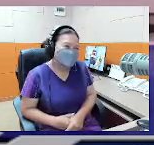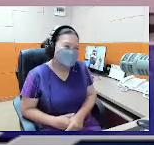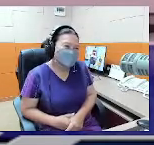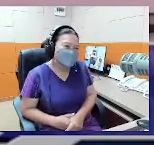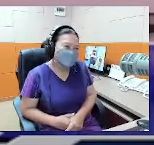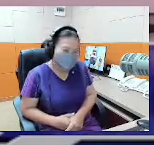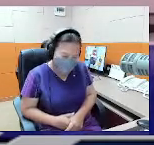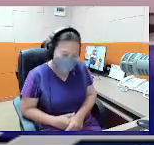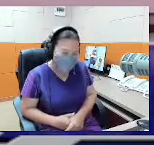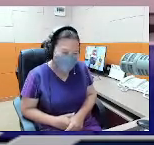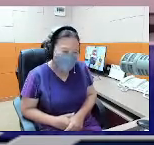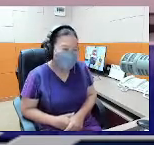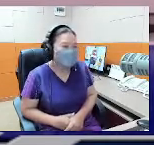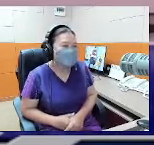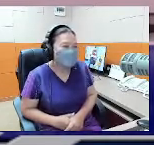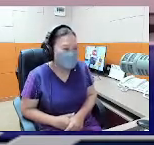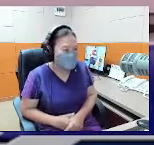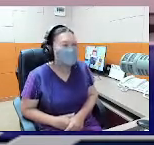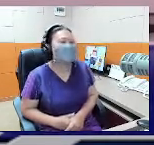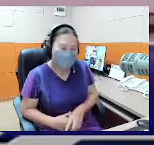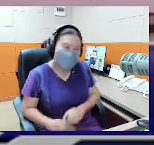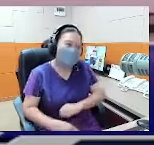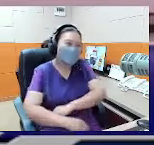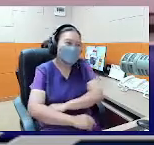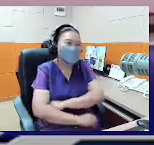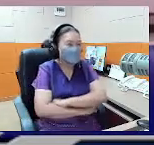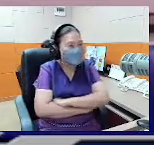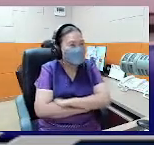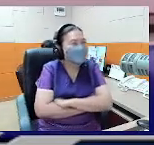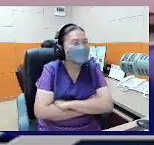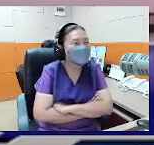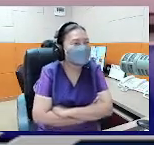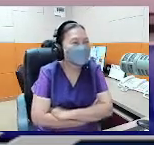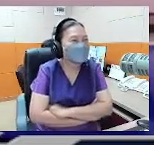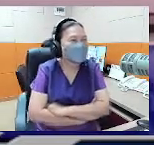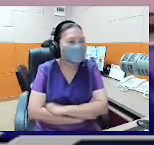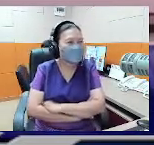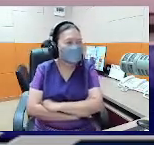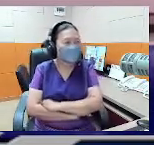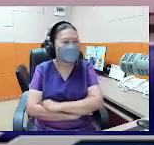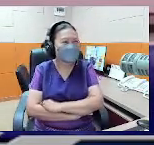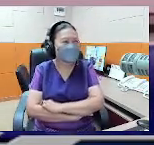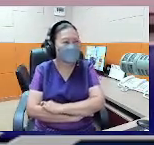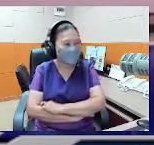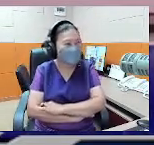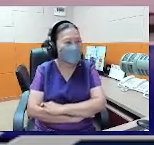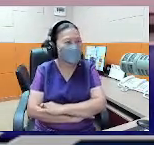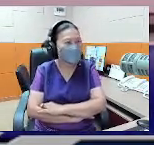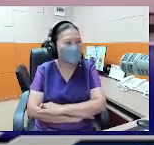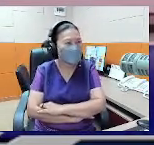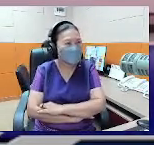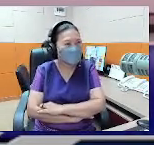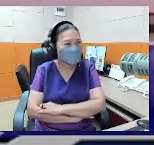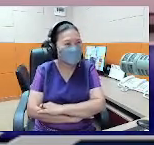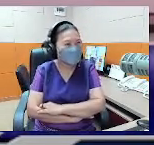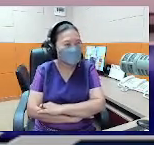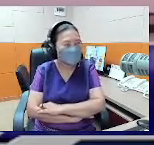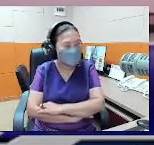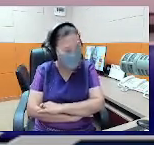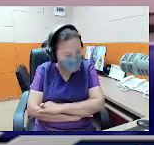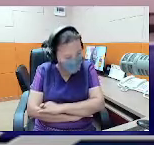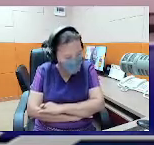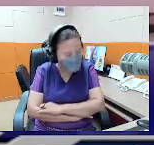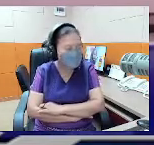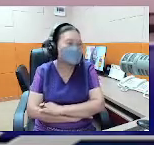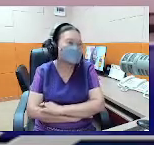โอ้โหอัตราเนื้อของผู้บริโภคนะคะกลุ่มมุสลิมหรือว่าผู้บริโภคที่เป็นกลุ่มอาหารฮาลาลเนี่ยเยอะมาก